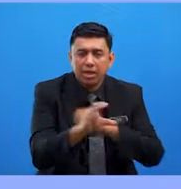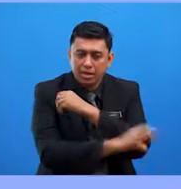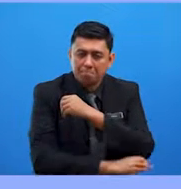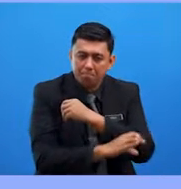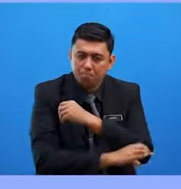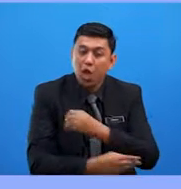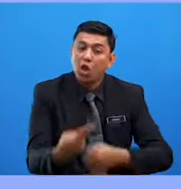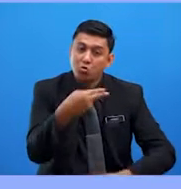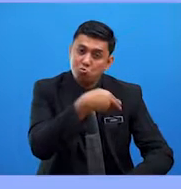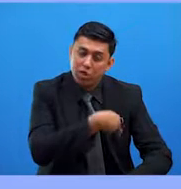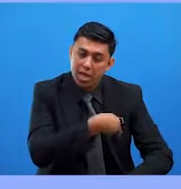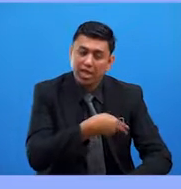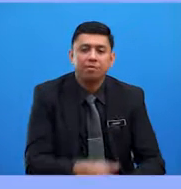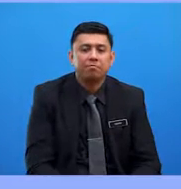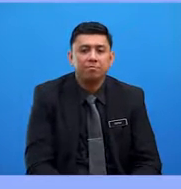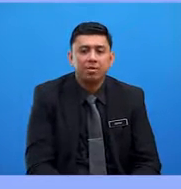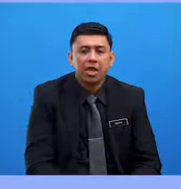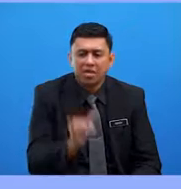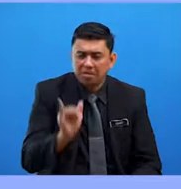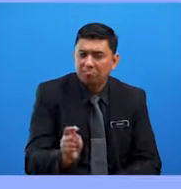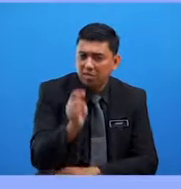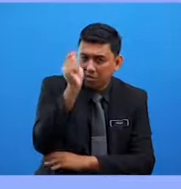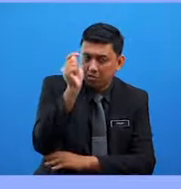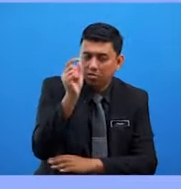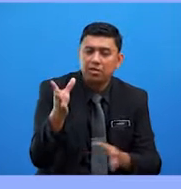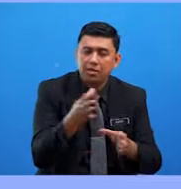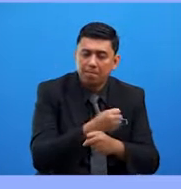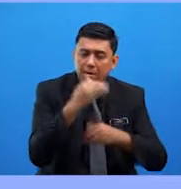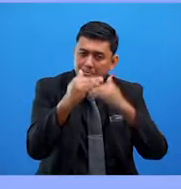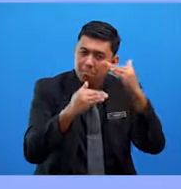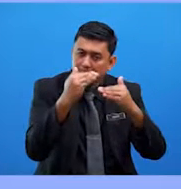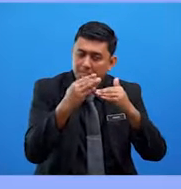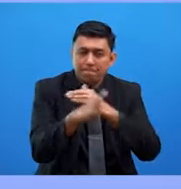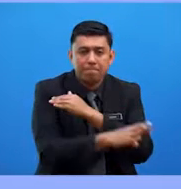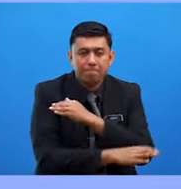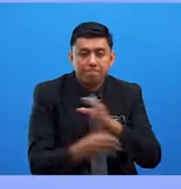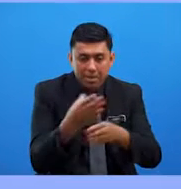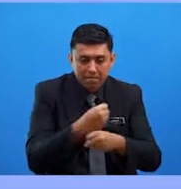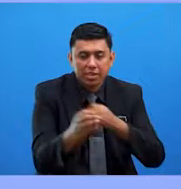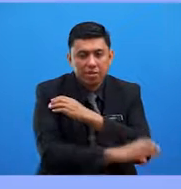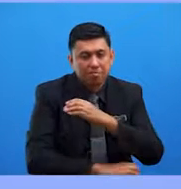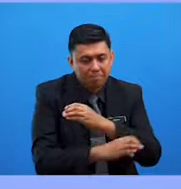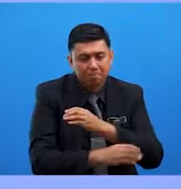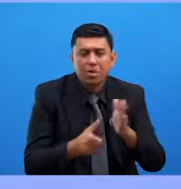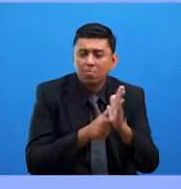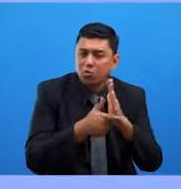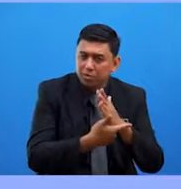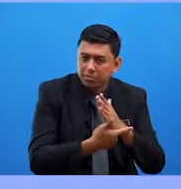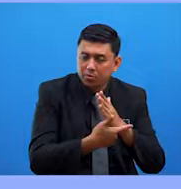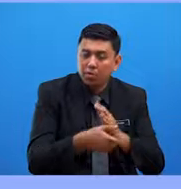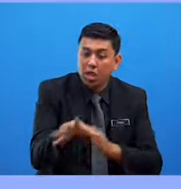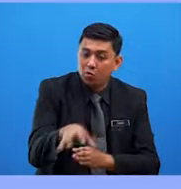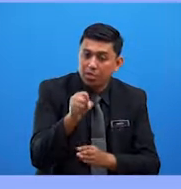mana keuntungan perniagaan yang tinggi dapat meningkatkan pendapatan negara melalui